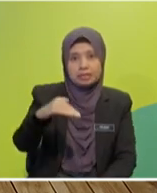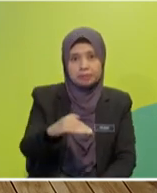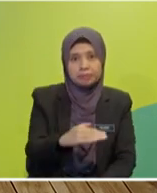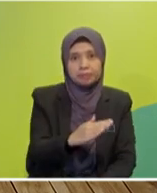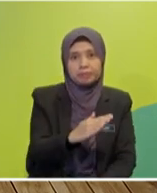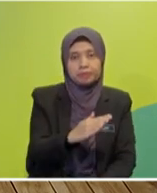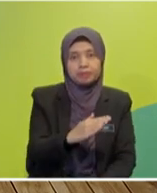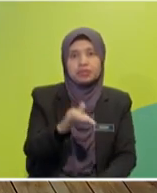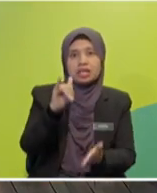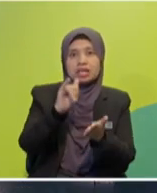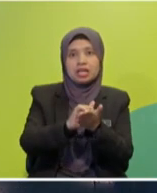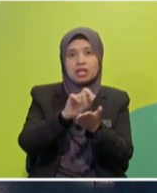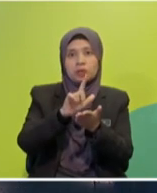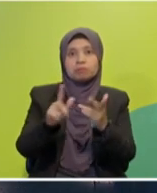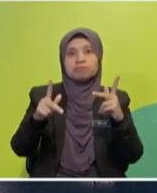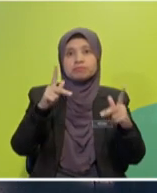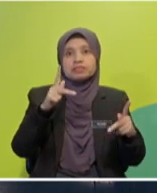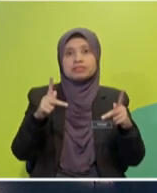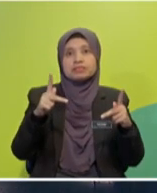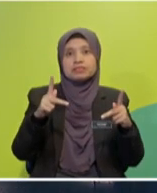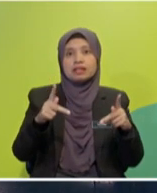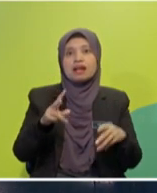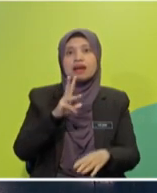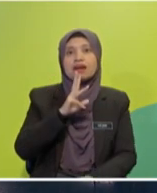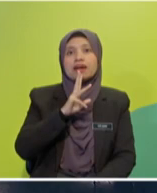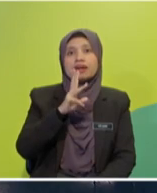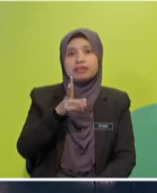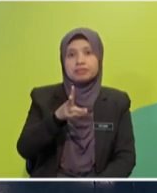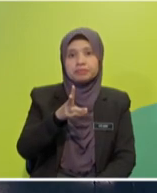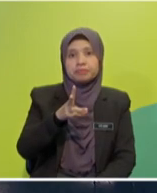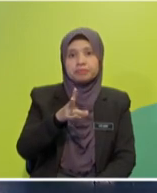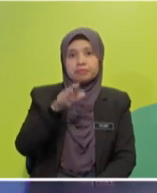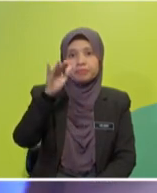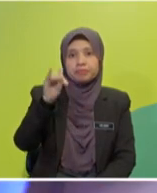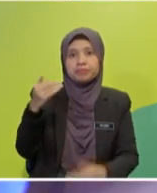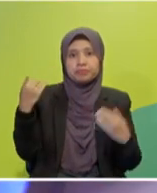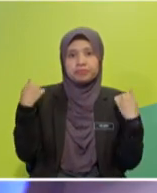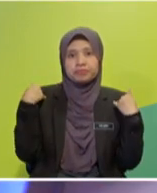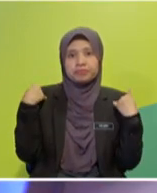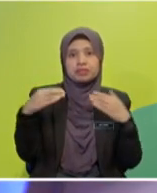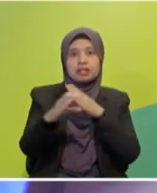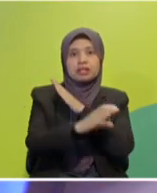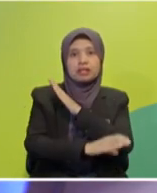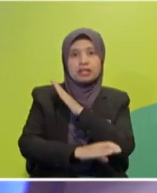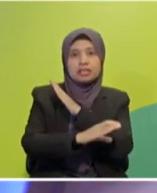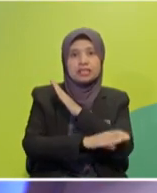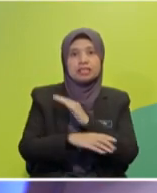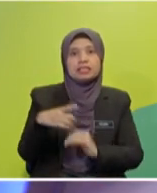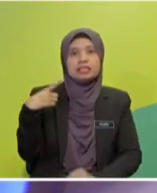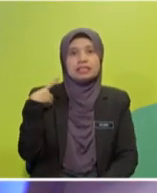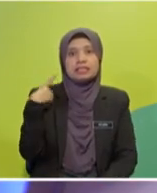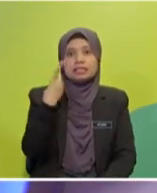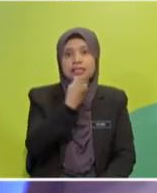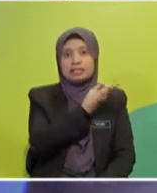selam. Itulah kenderaan air yang ada di negara